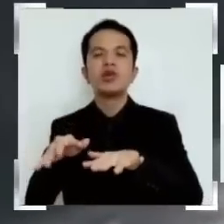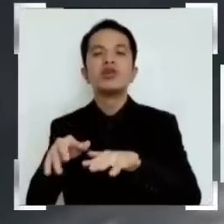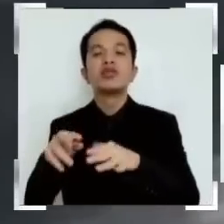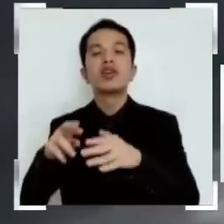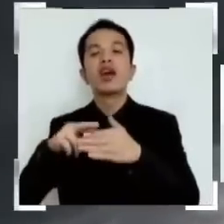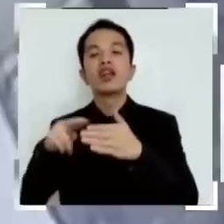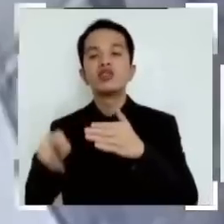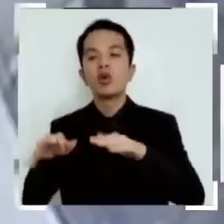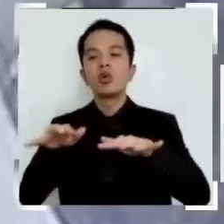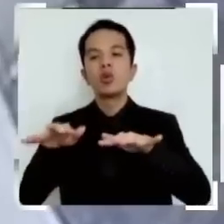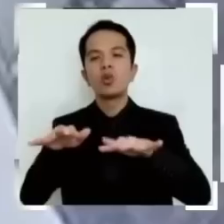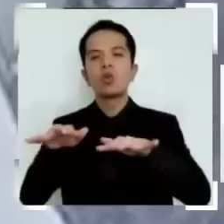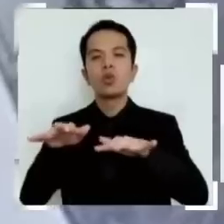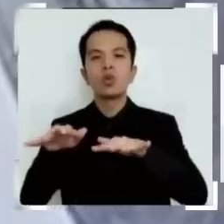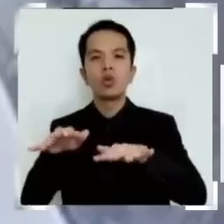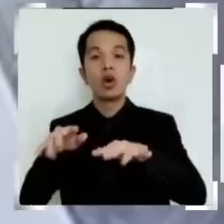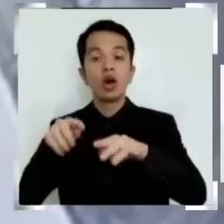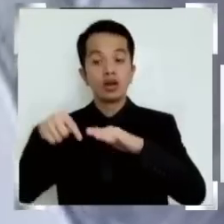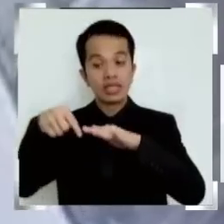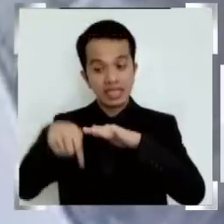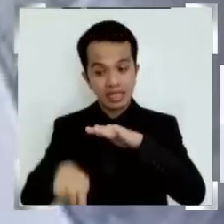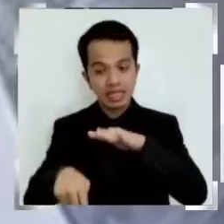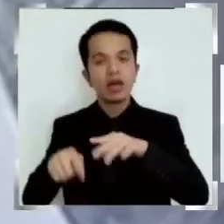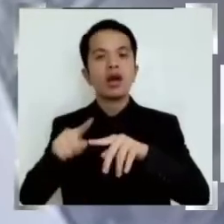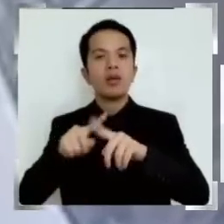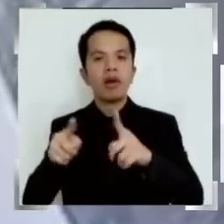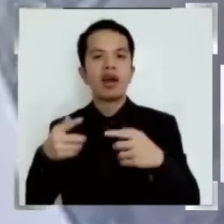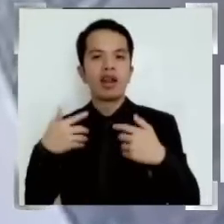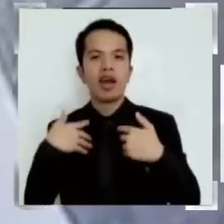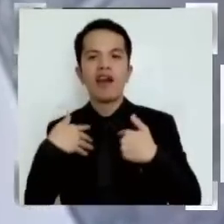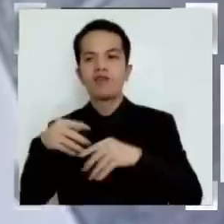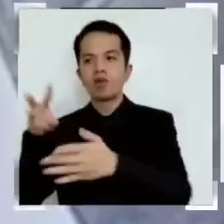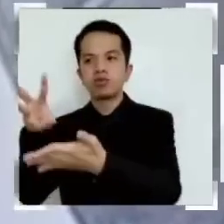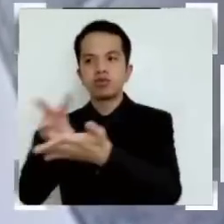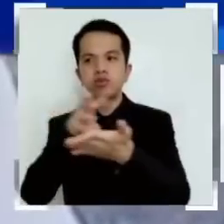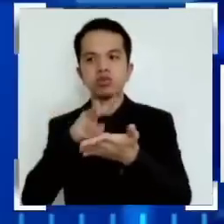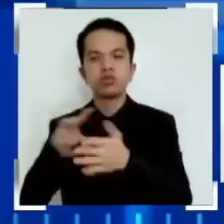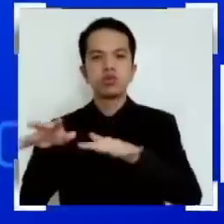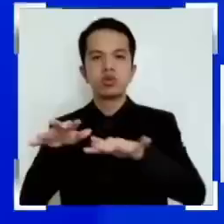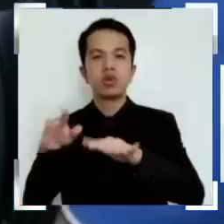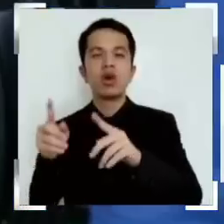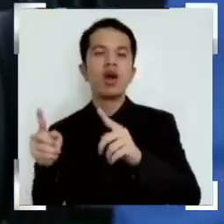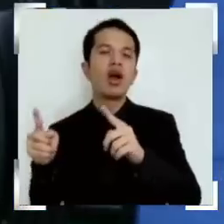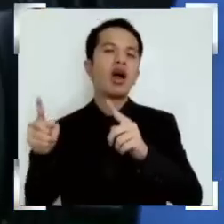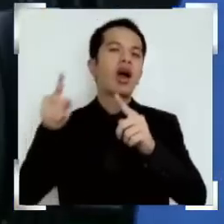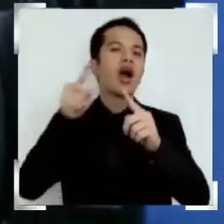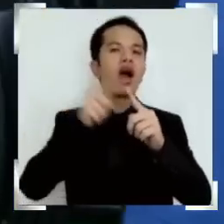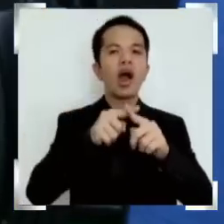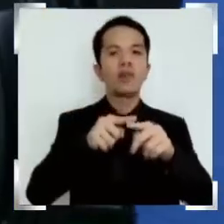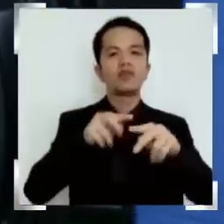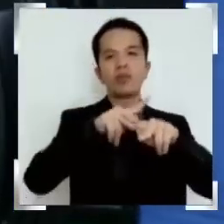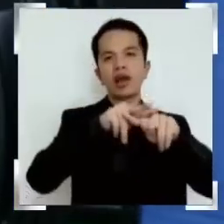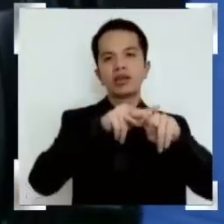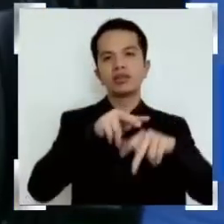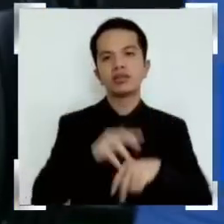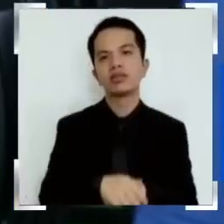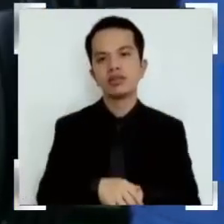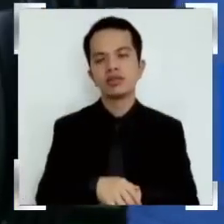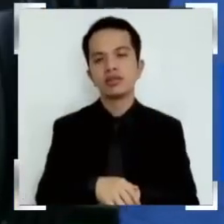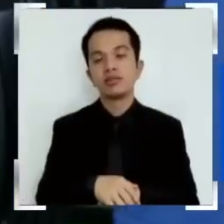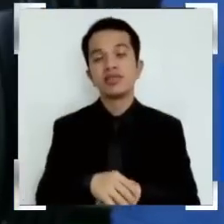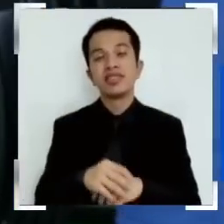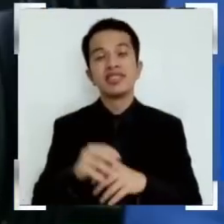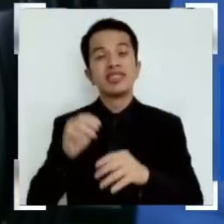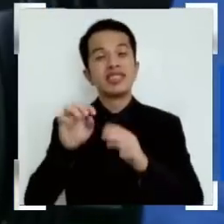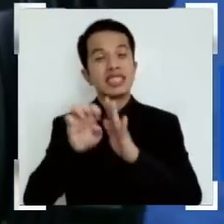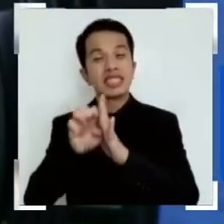nga malalim, maraming nakaramdam ng pag-inig na umabot pa raw sa Pangasinan. Since medyo may kalaliman po ang nasabing